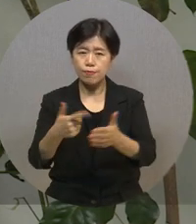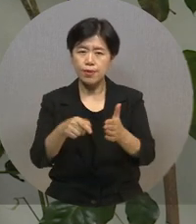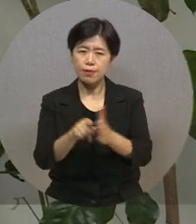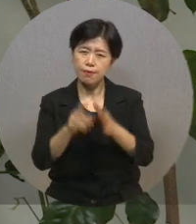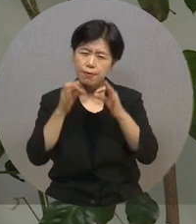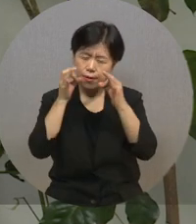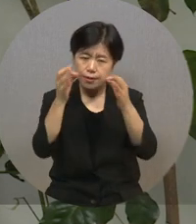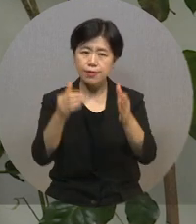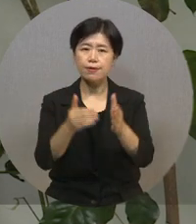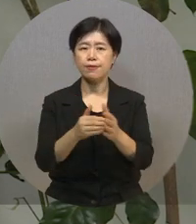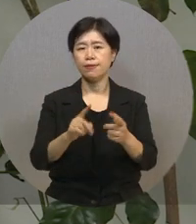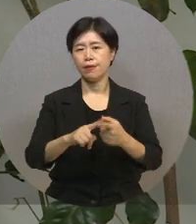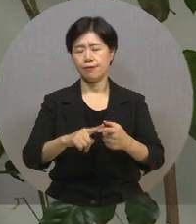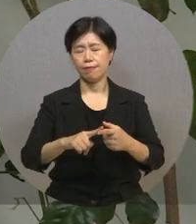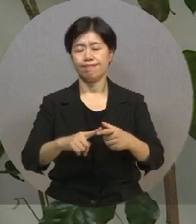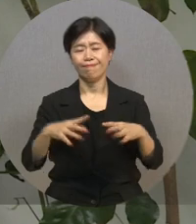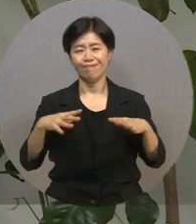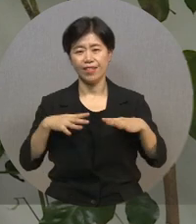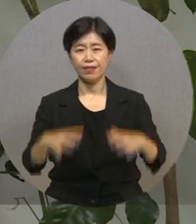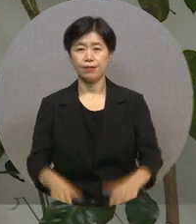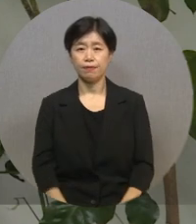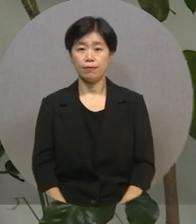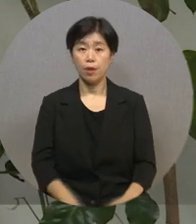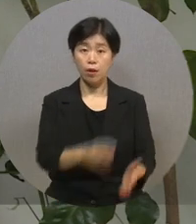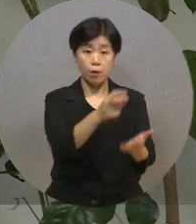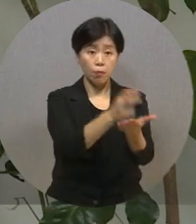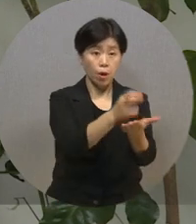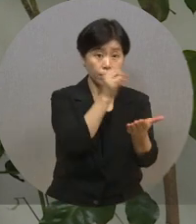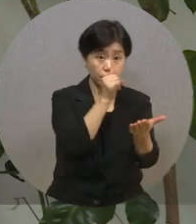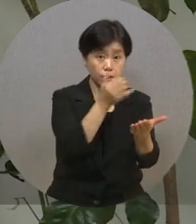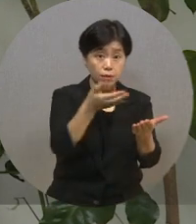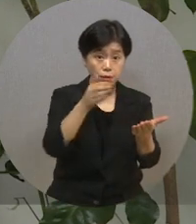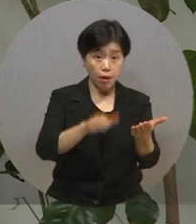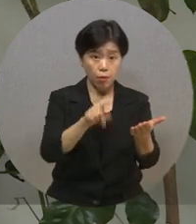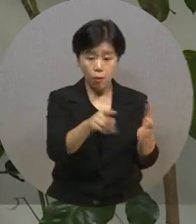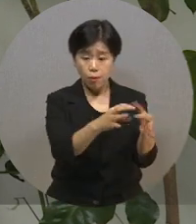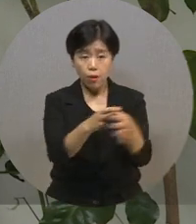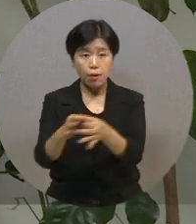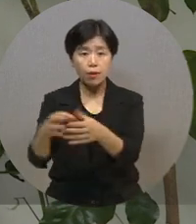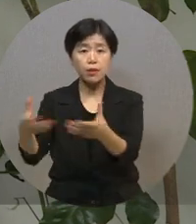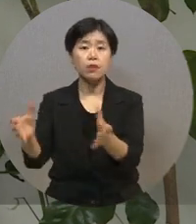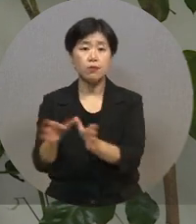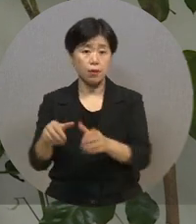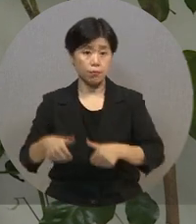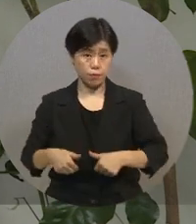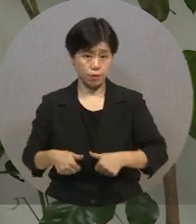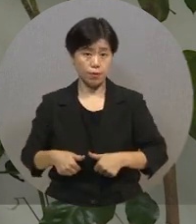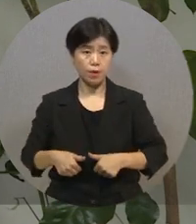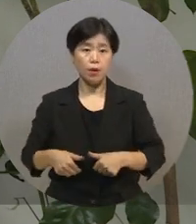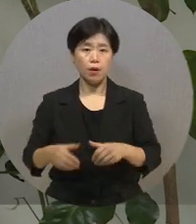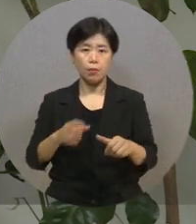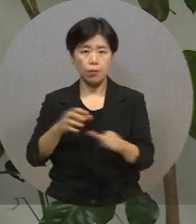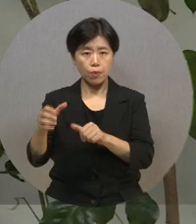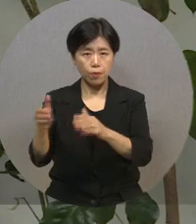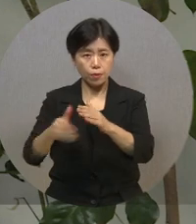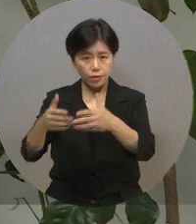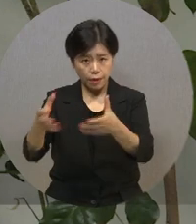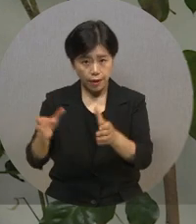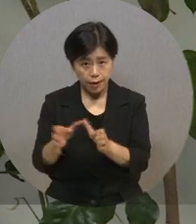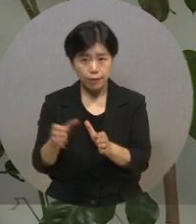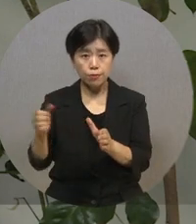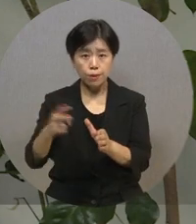아울러서 법이 있지만 또 전달 체계가 중요한 겁니다. 그래서 고용공단이라든지 장애인개발원을 설립하는 데 큰